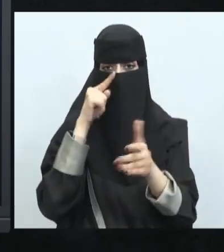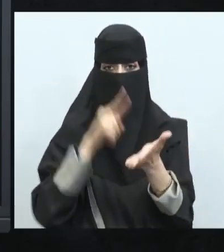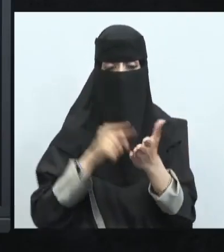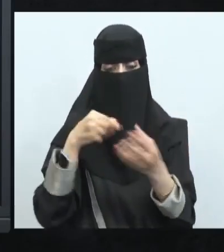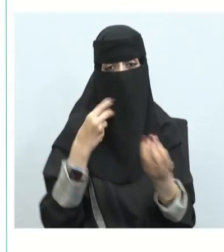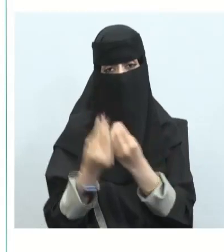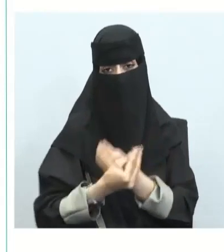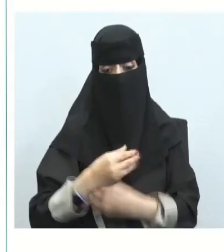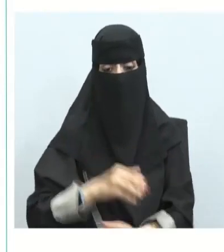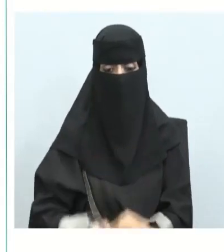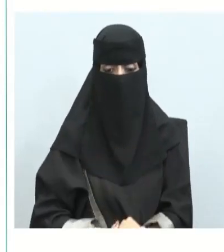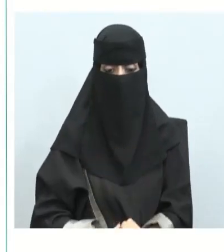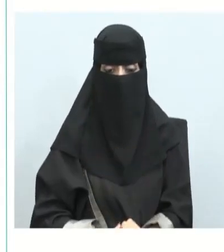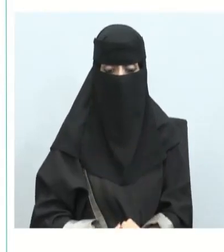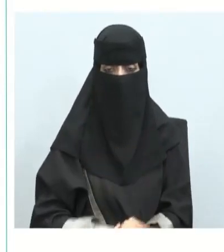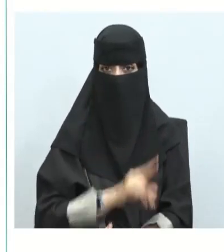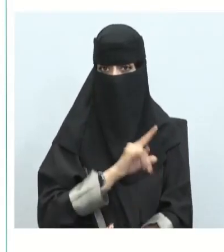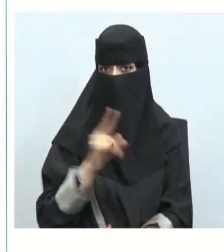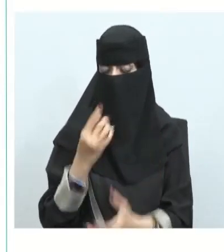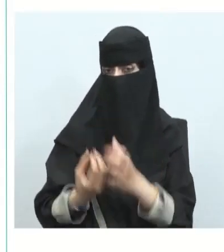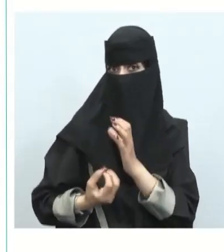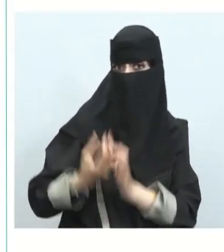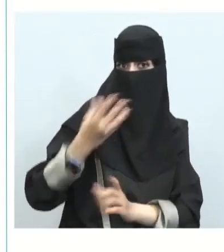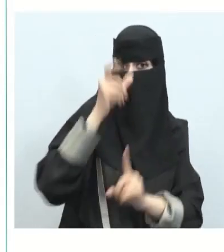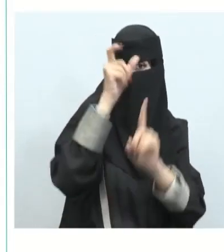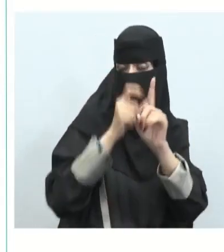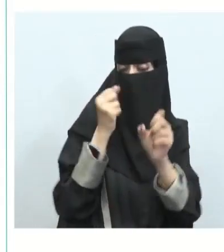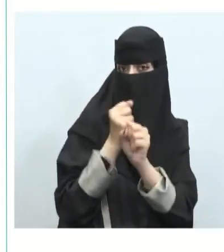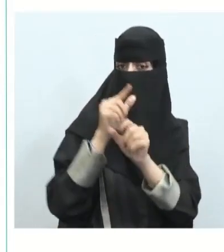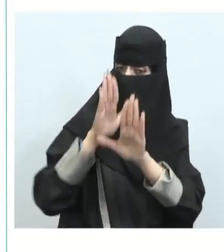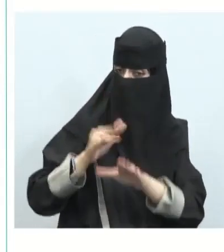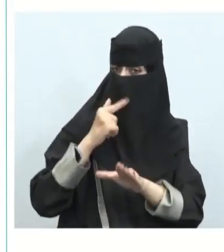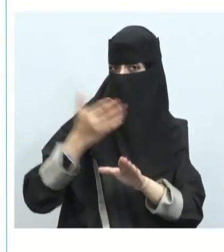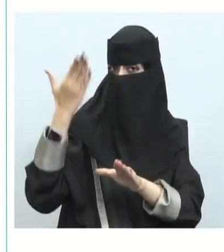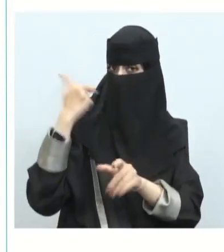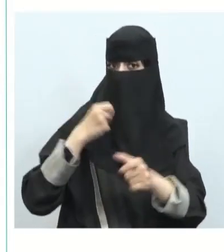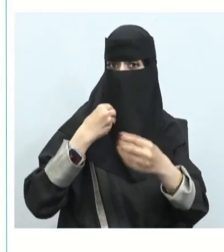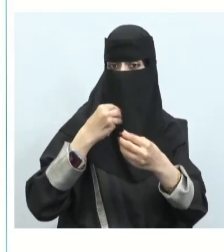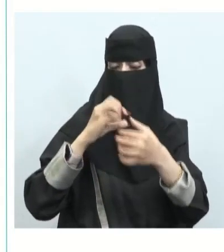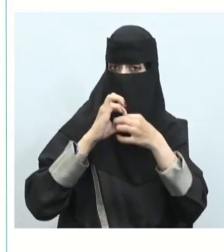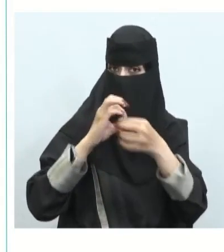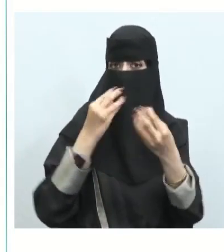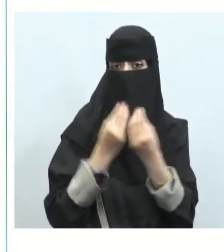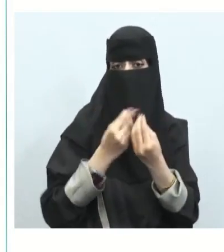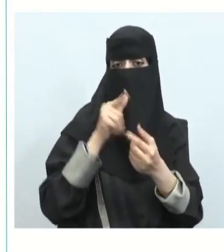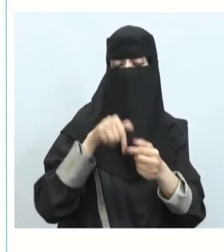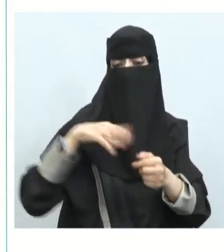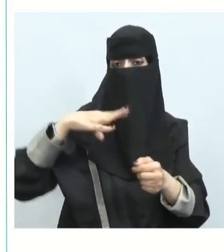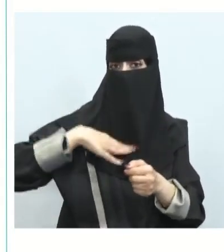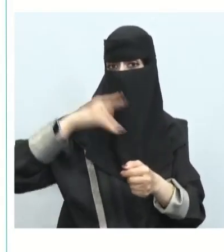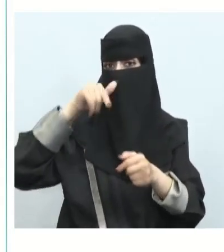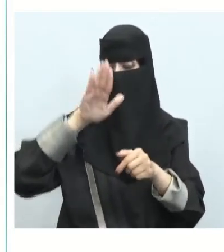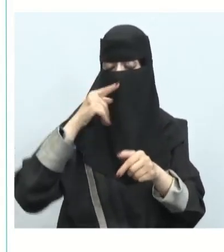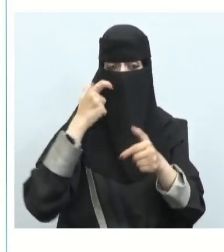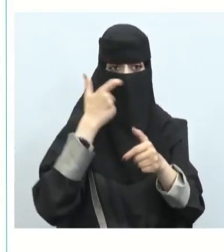في التغيير لن يتفاجا الموظفون باي معلومات لان هنالك تواصل ويتواصلون بانتظام مع مديرهم وبالتالي لديهم